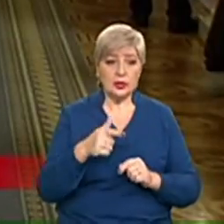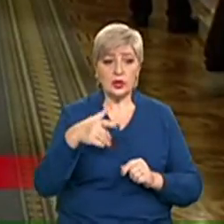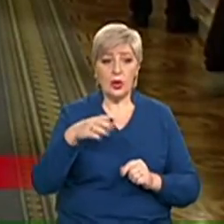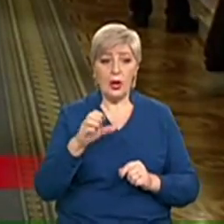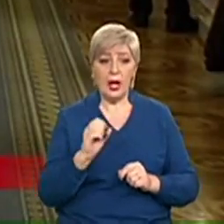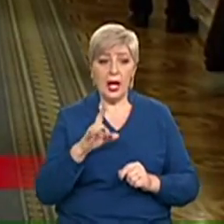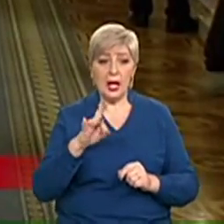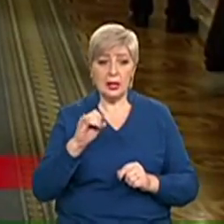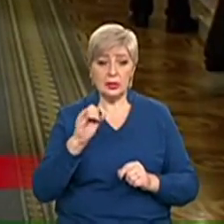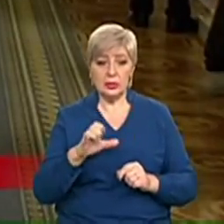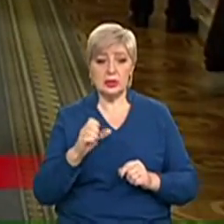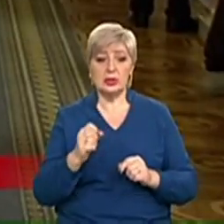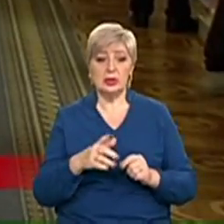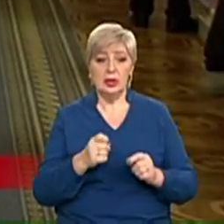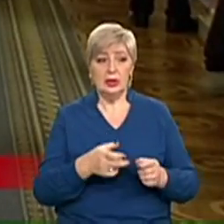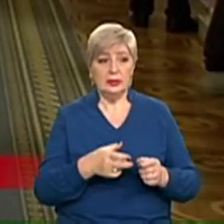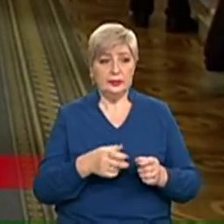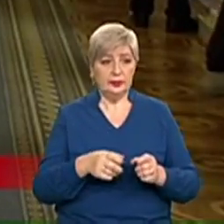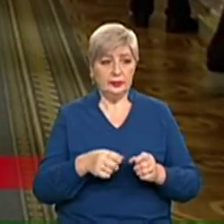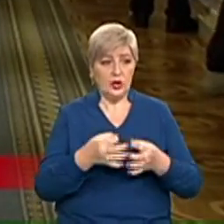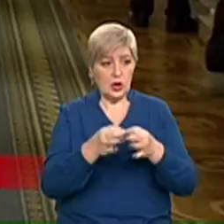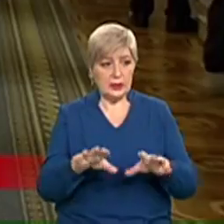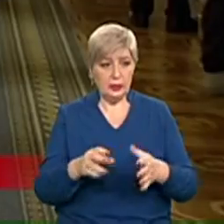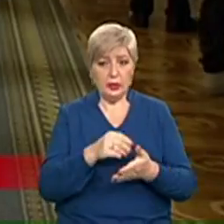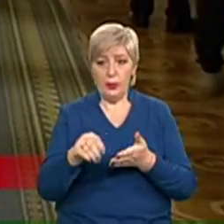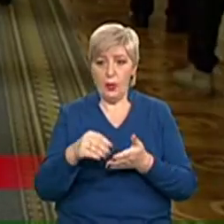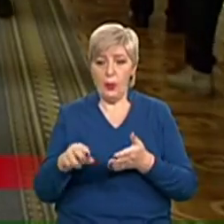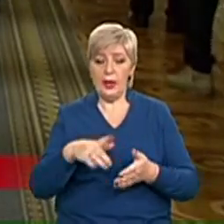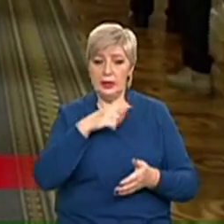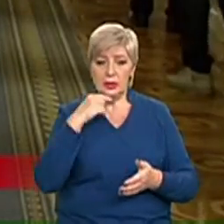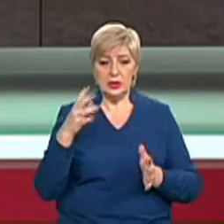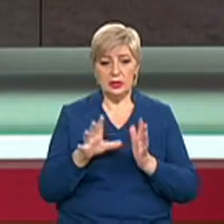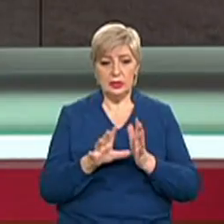зміни до українського законодавства про постачання російської електроенергії в Україну.